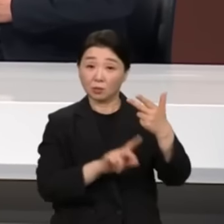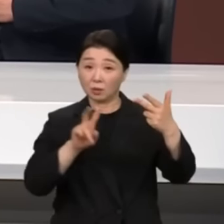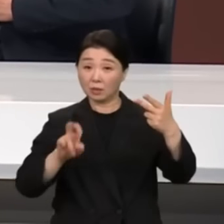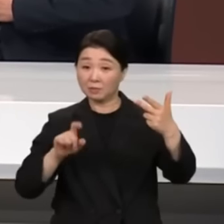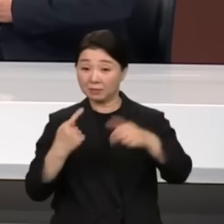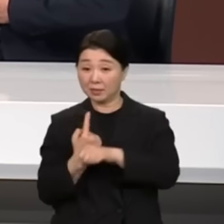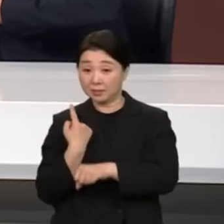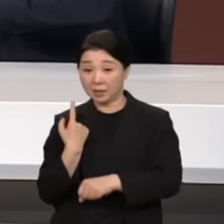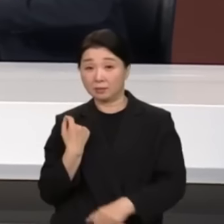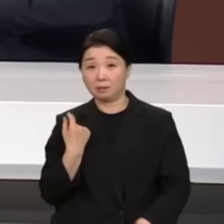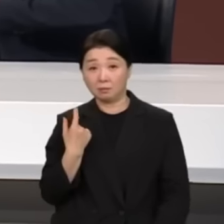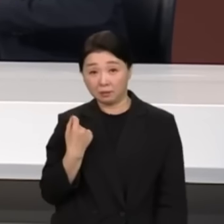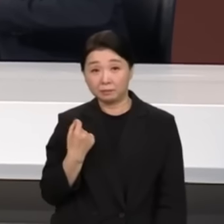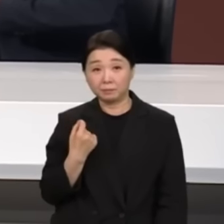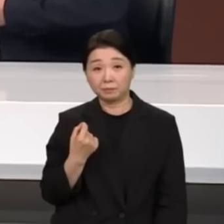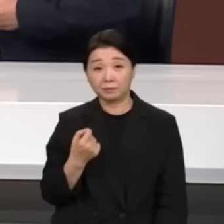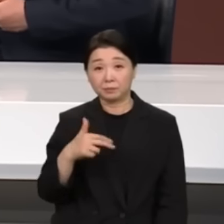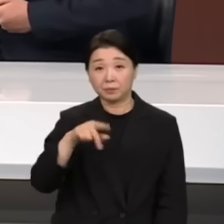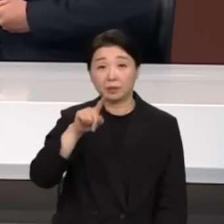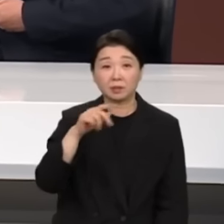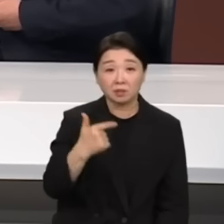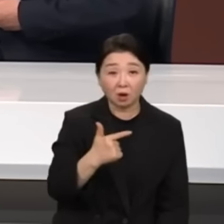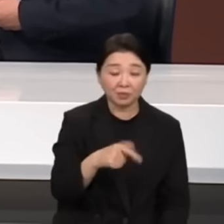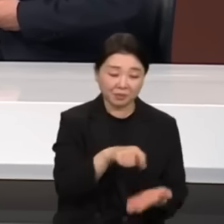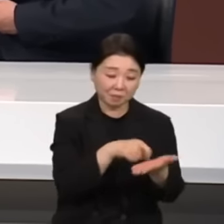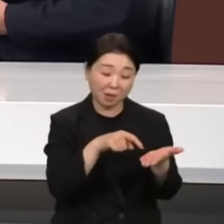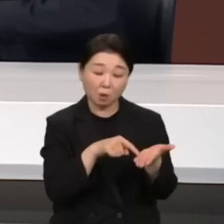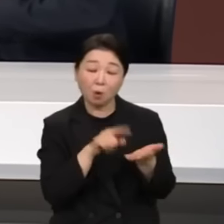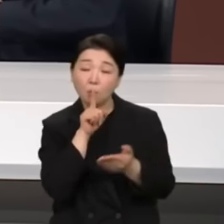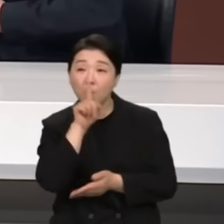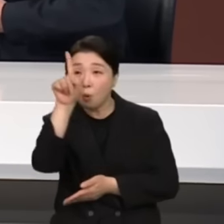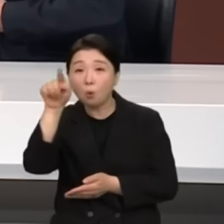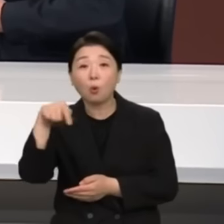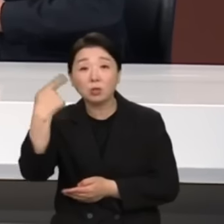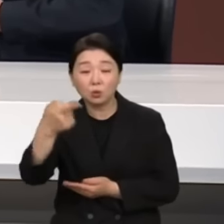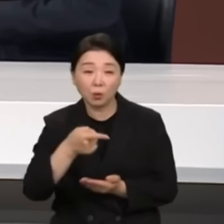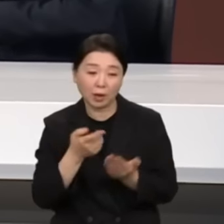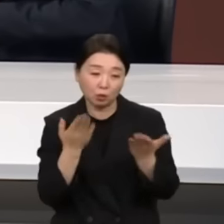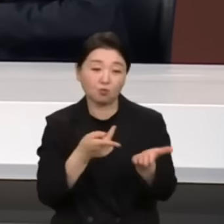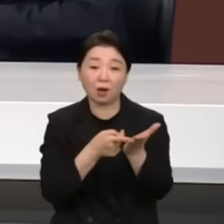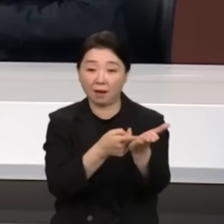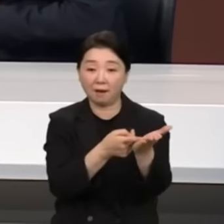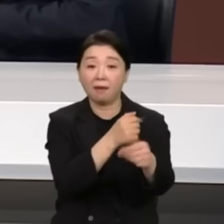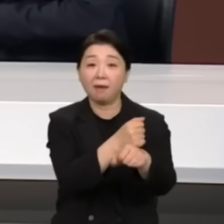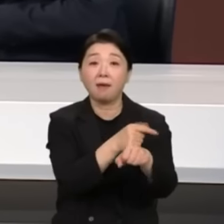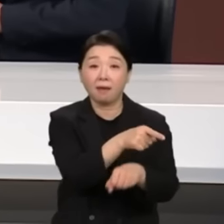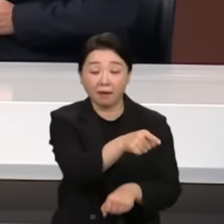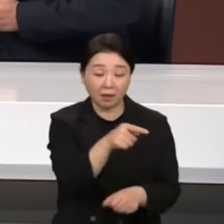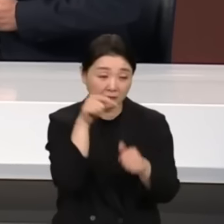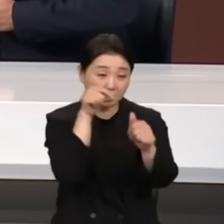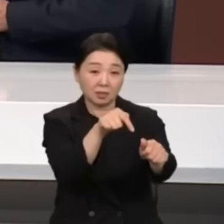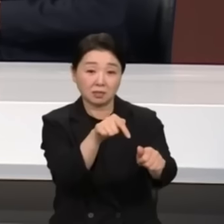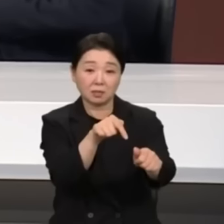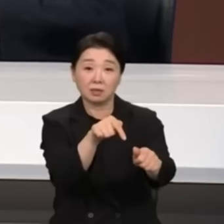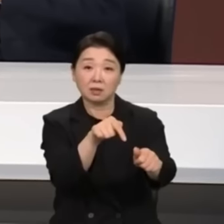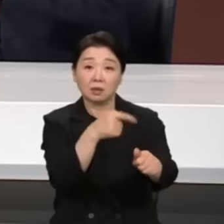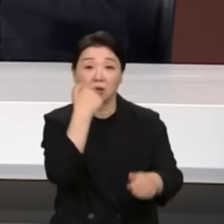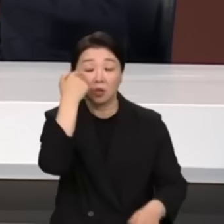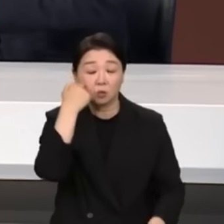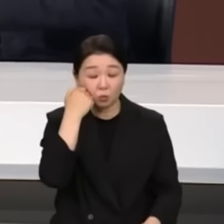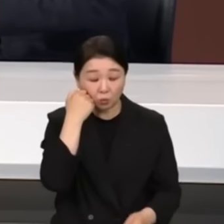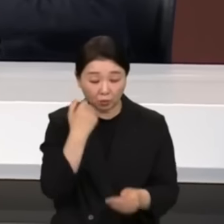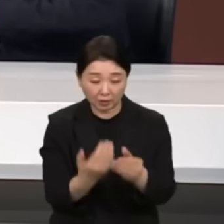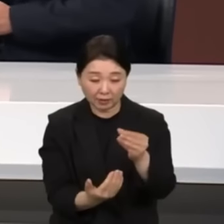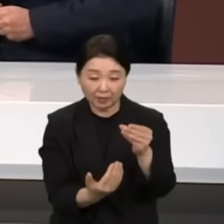날 정종범 부사령관이 한 메모입니다. 보고 이후 휴가 처리라고 써 있습니다. 네. 이날 지시는 전체적으로 사건